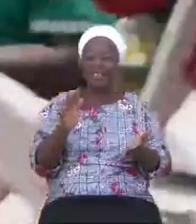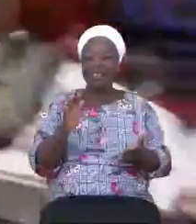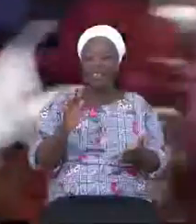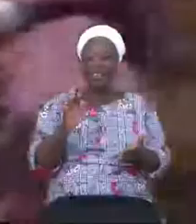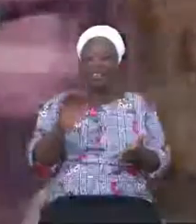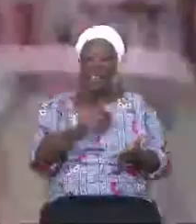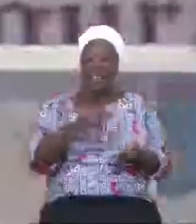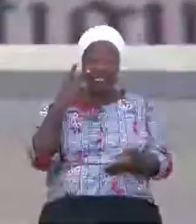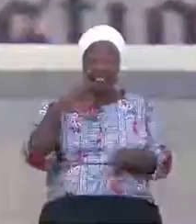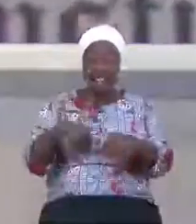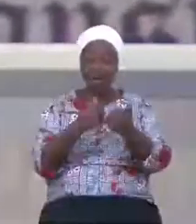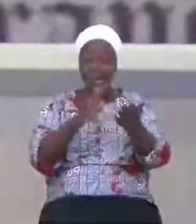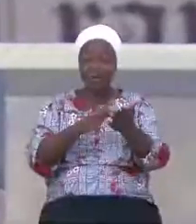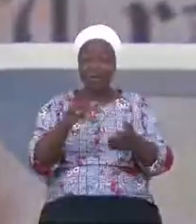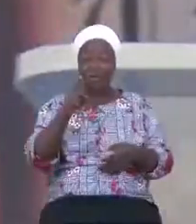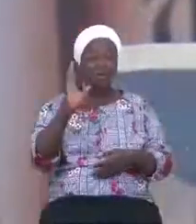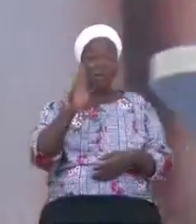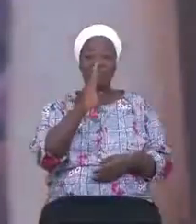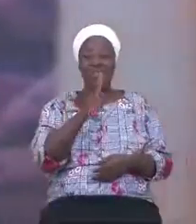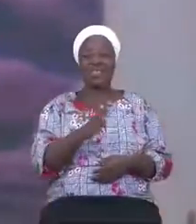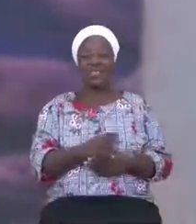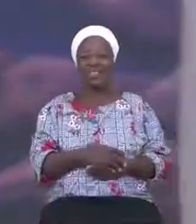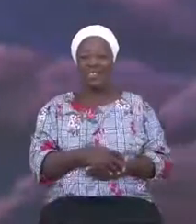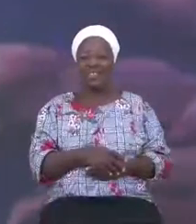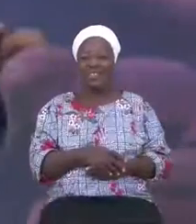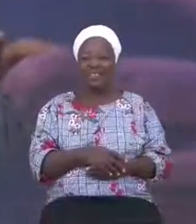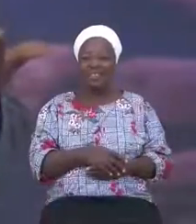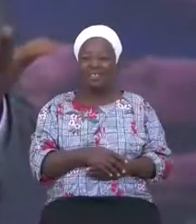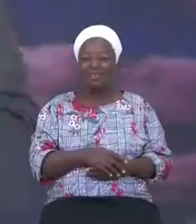Je vois combien de fois tu seras glorieux,